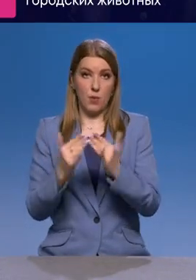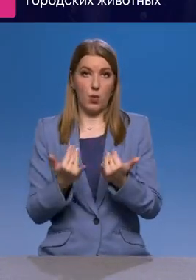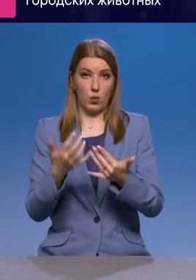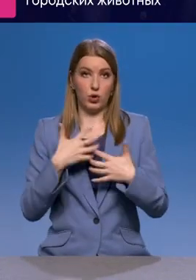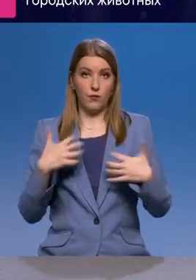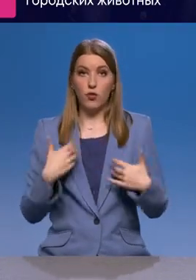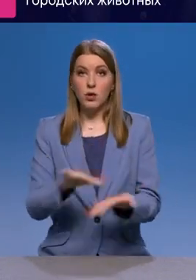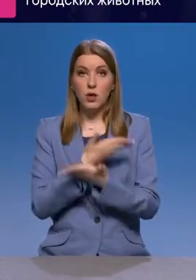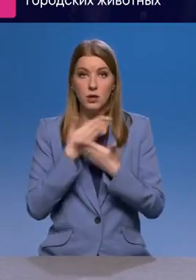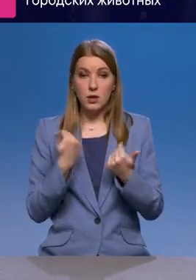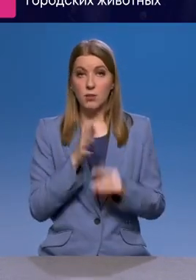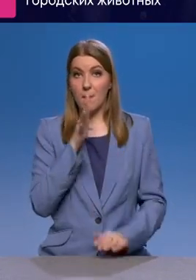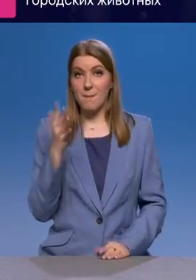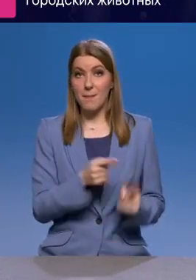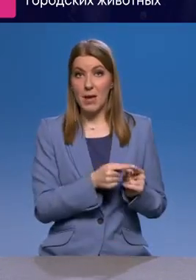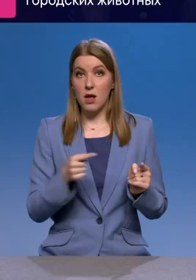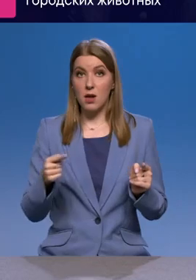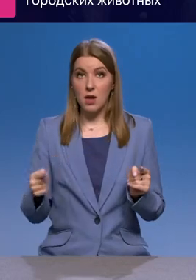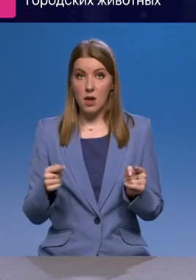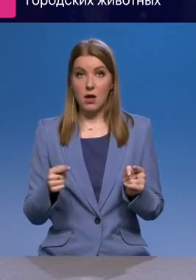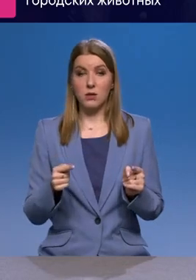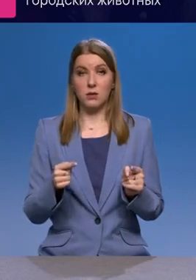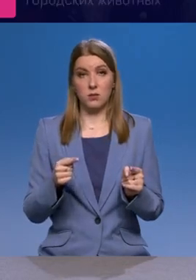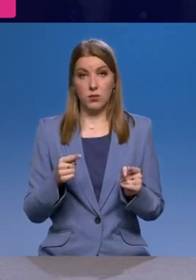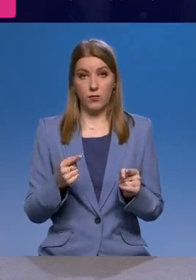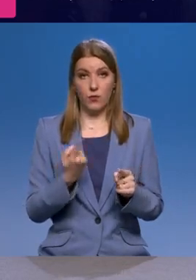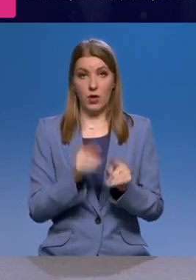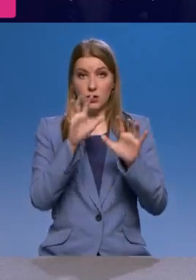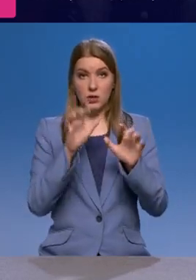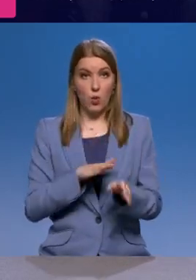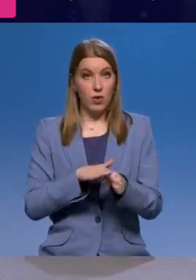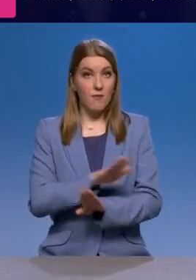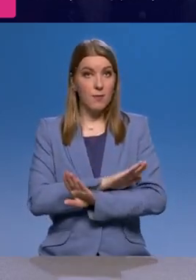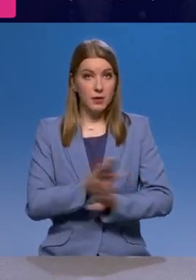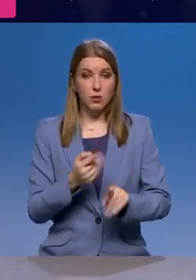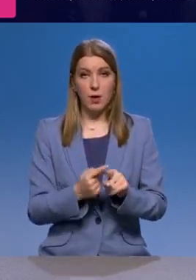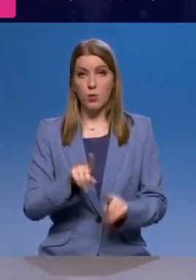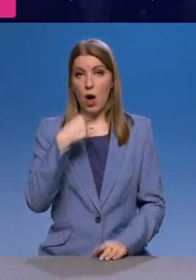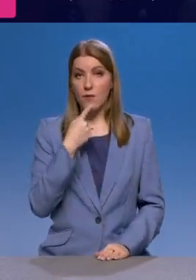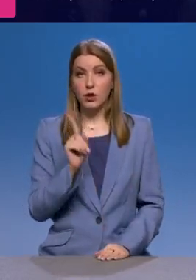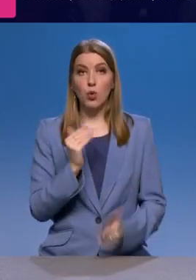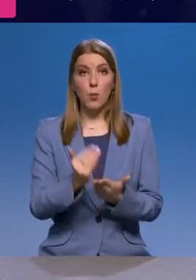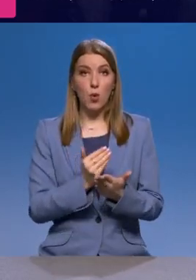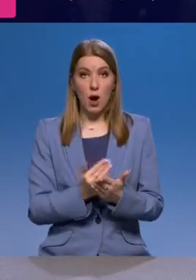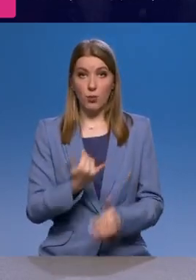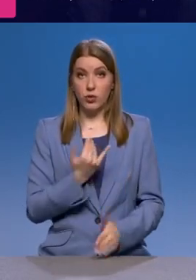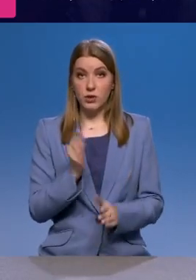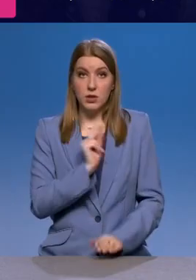лет идет саботаж 498 закона и программы СВВ. Поэтому говорить о том, что программа не работает, да,